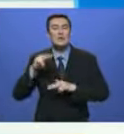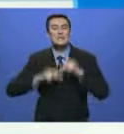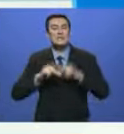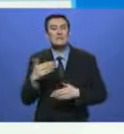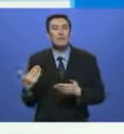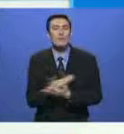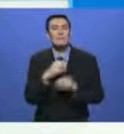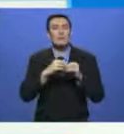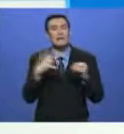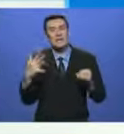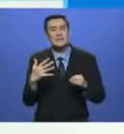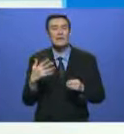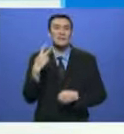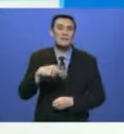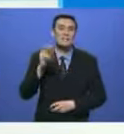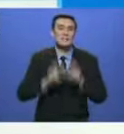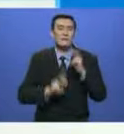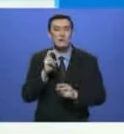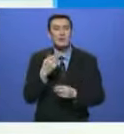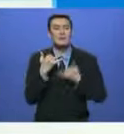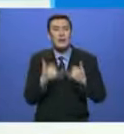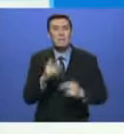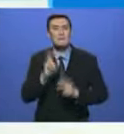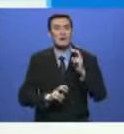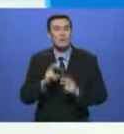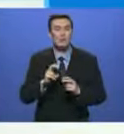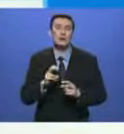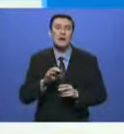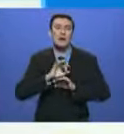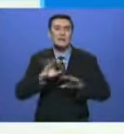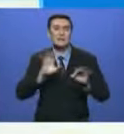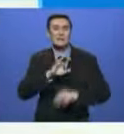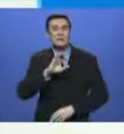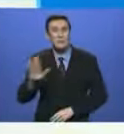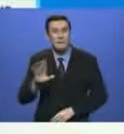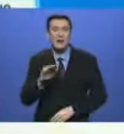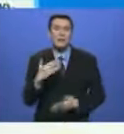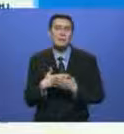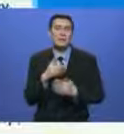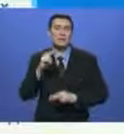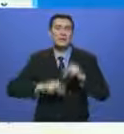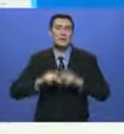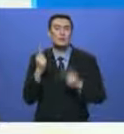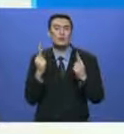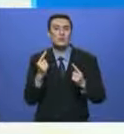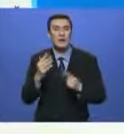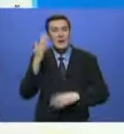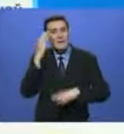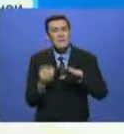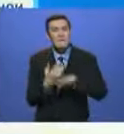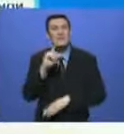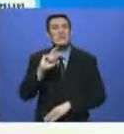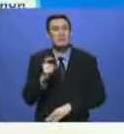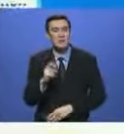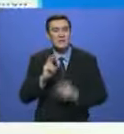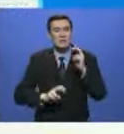новых 15-20 заводов, направленных на переработку, рассказал Нурсултан Назарбаев. А, например, строительство крупного нефтехимического завода